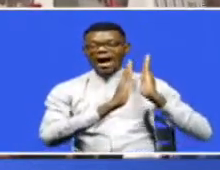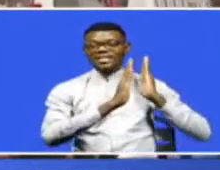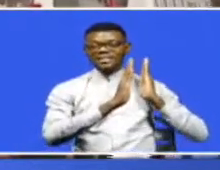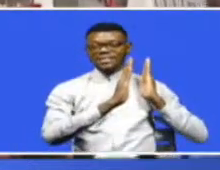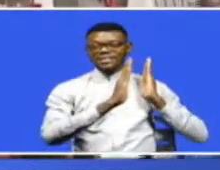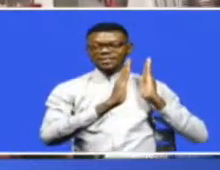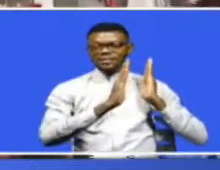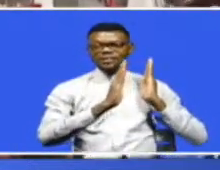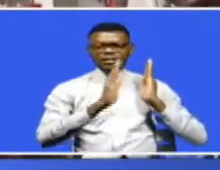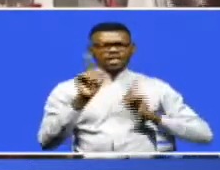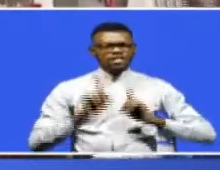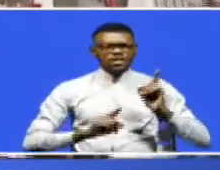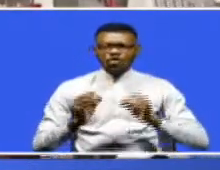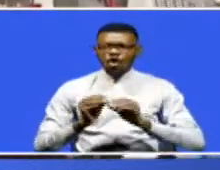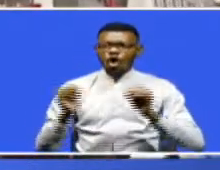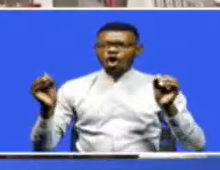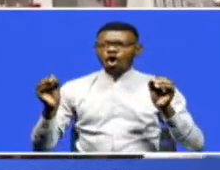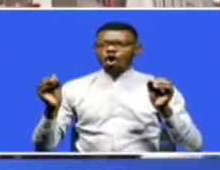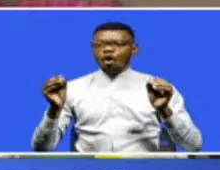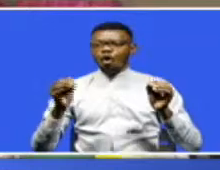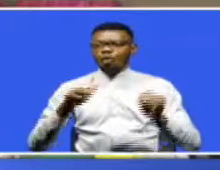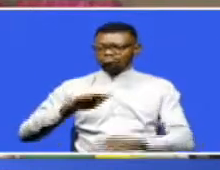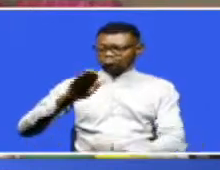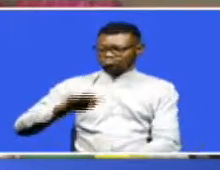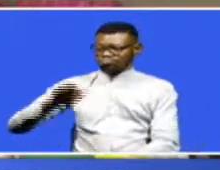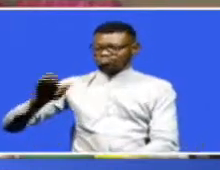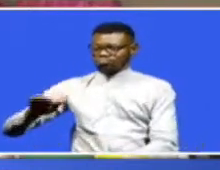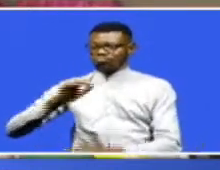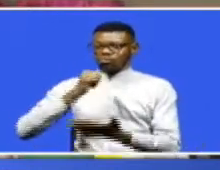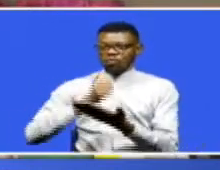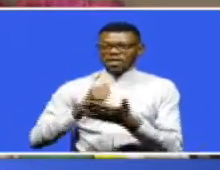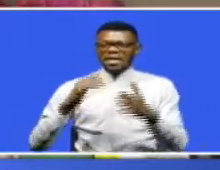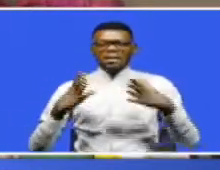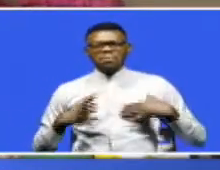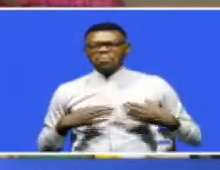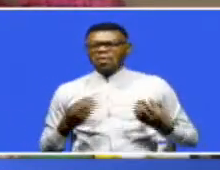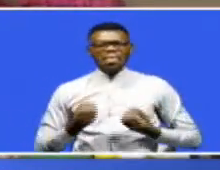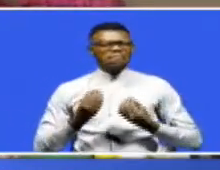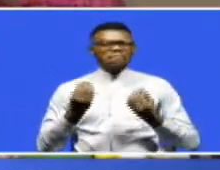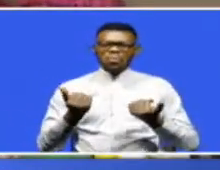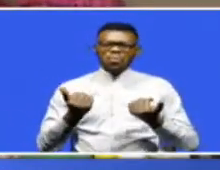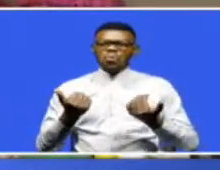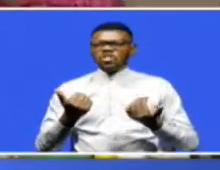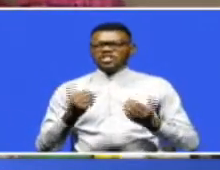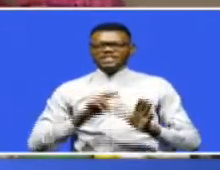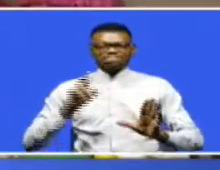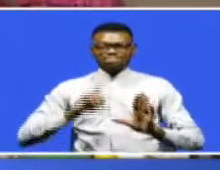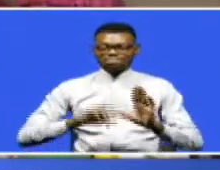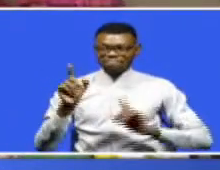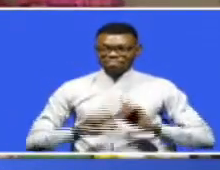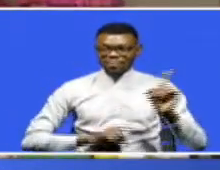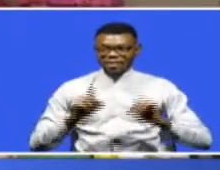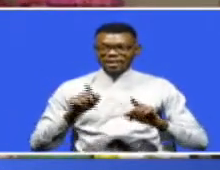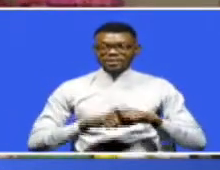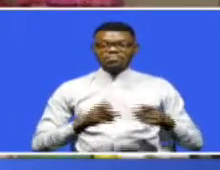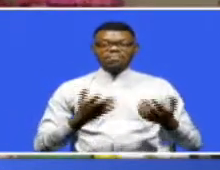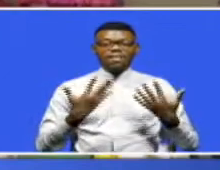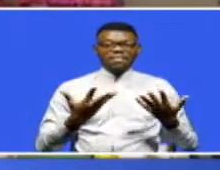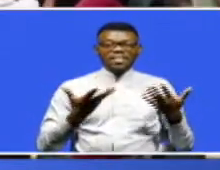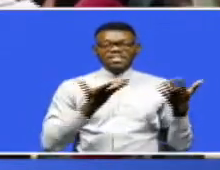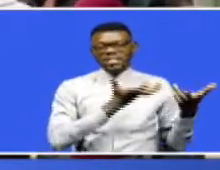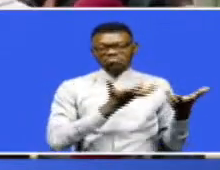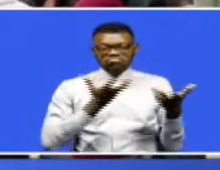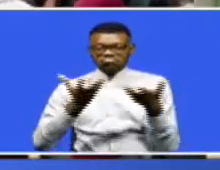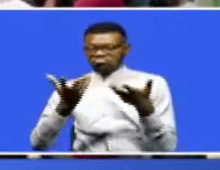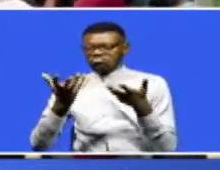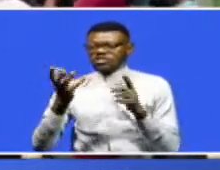masafa marefu yameegeshwa mbele ya ofisi zao. Abiria wachache tu wanasafiri, huku bidhaa za kusafirisha zikiwa